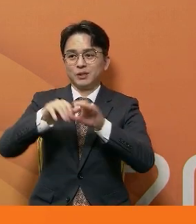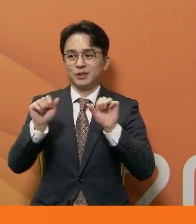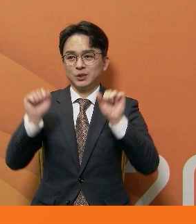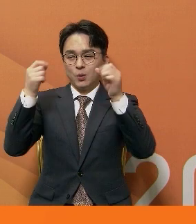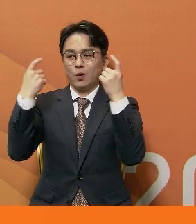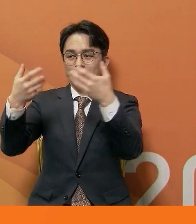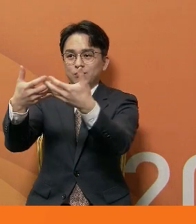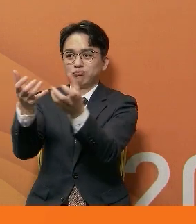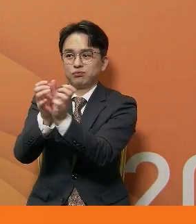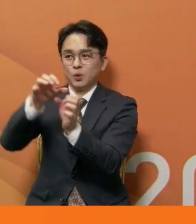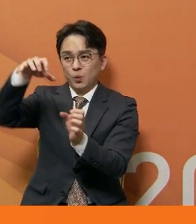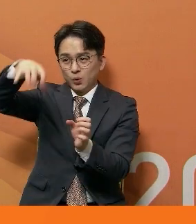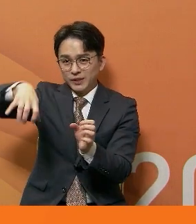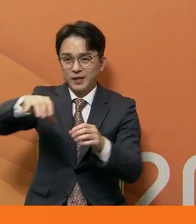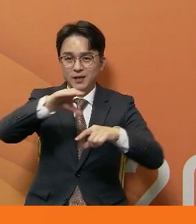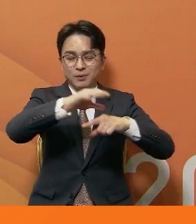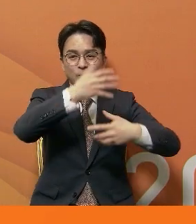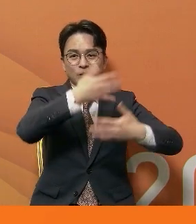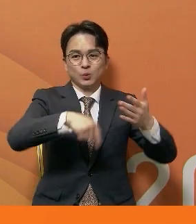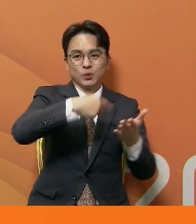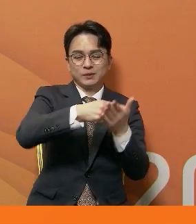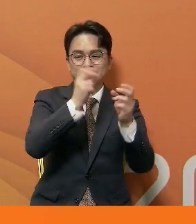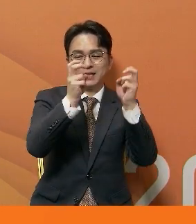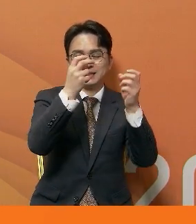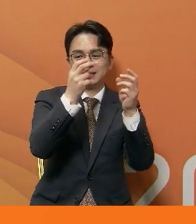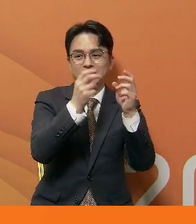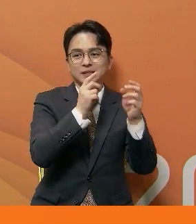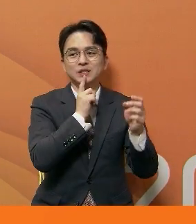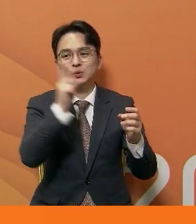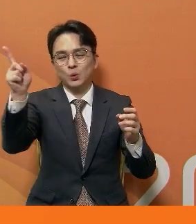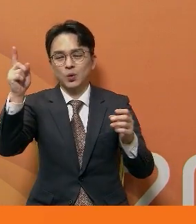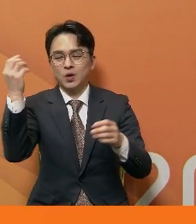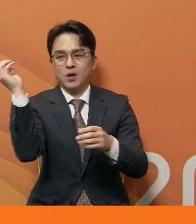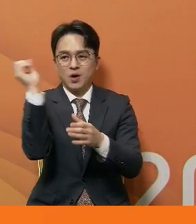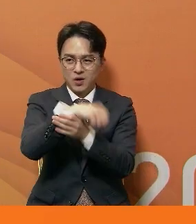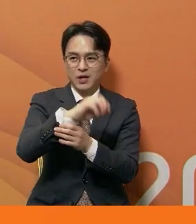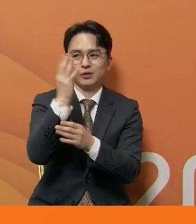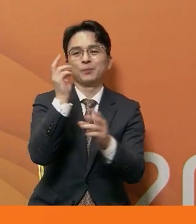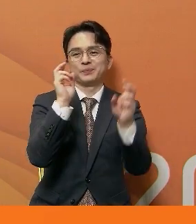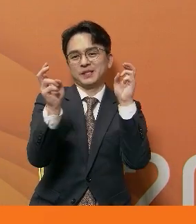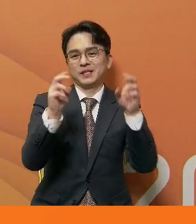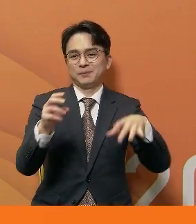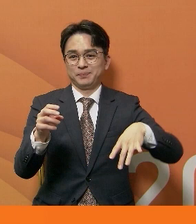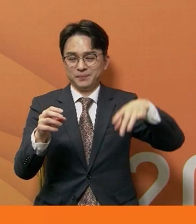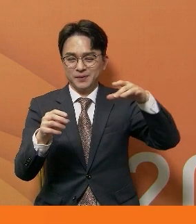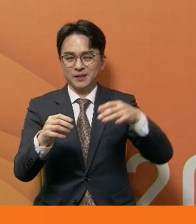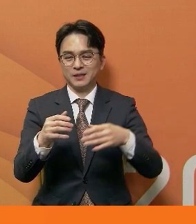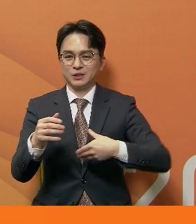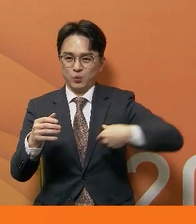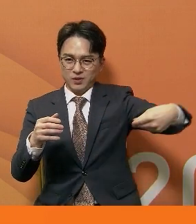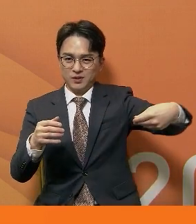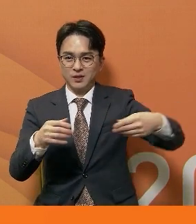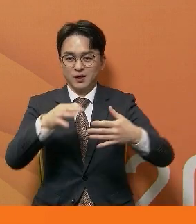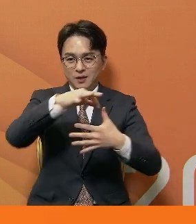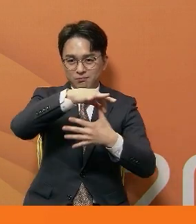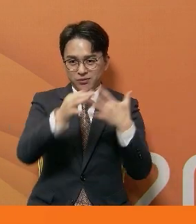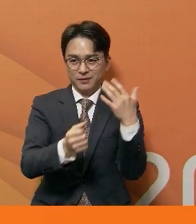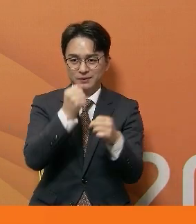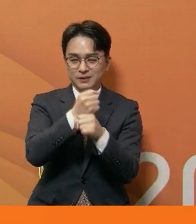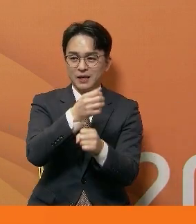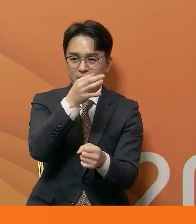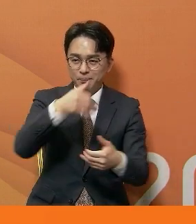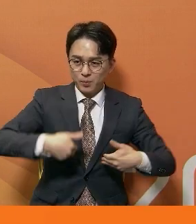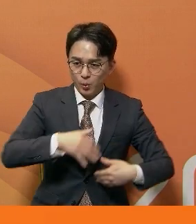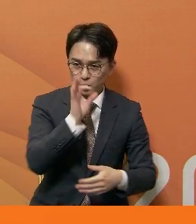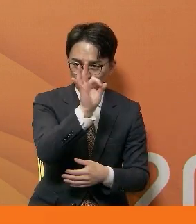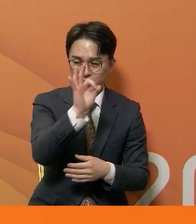독립제작사로 신고된 업체를 대상으로 하고 있습니다 프로그램 제작자금과 시설 구축자금 그리고